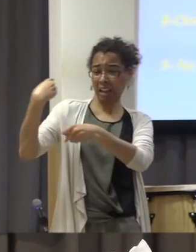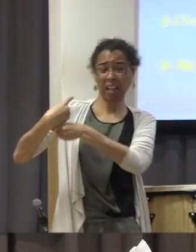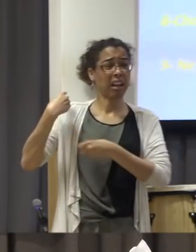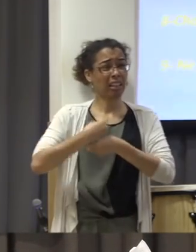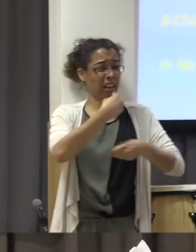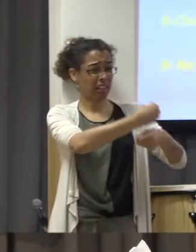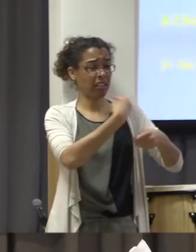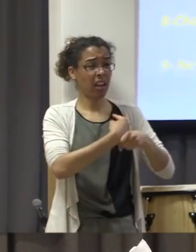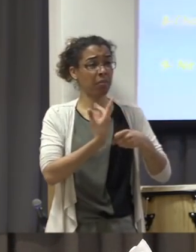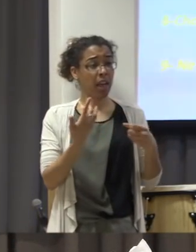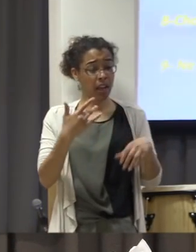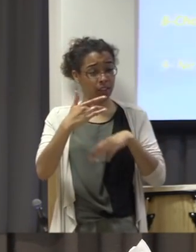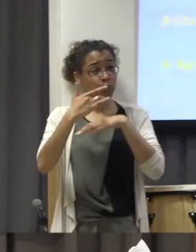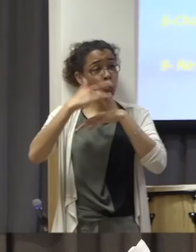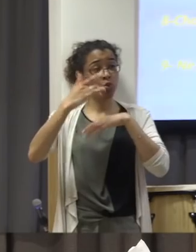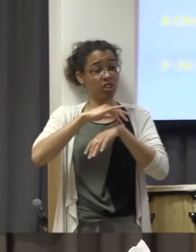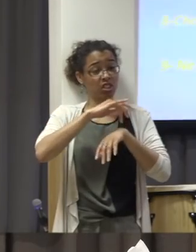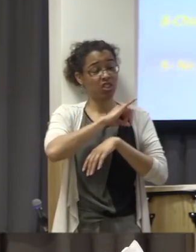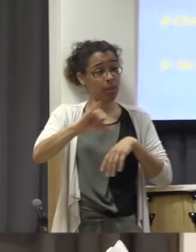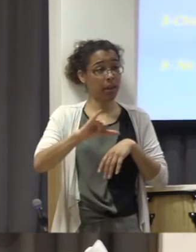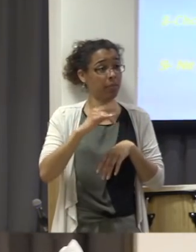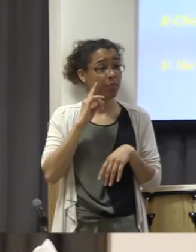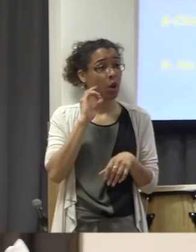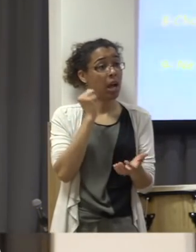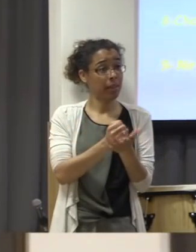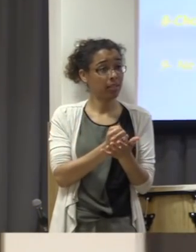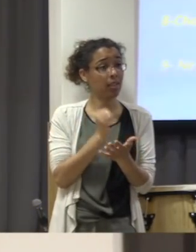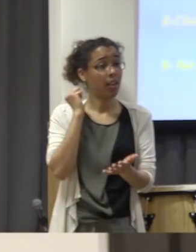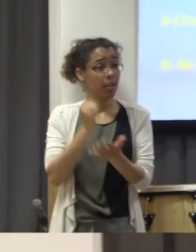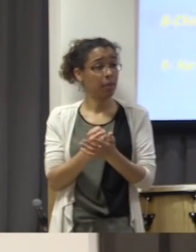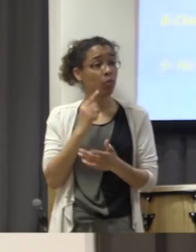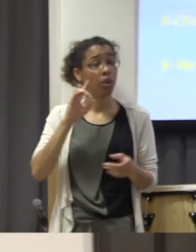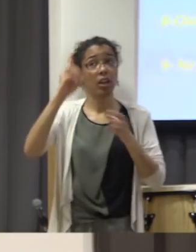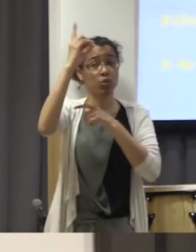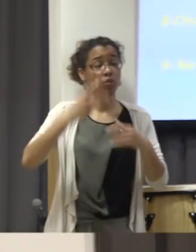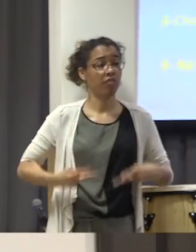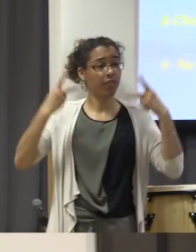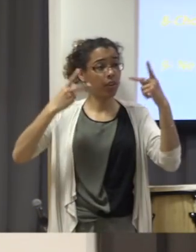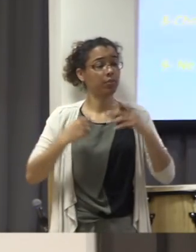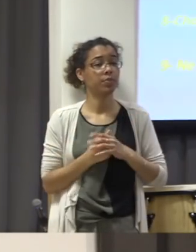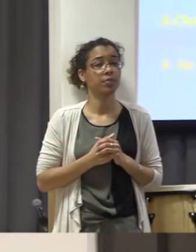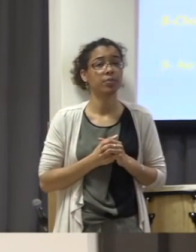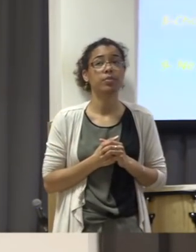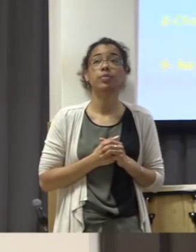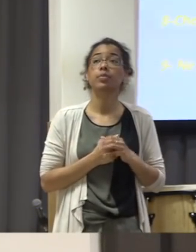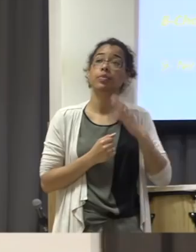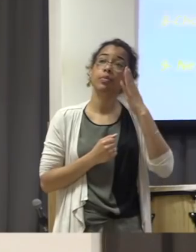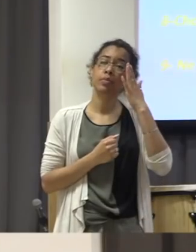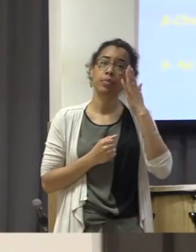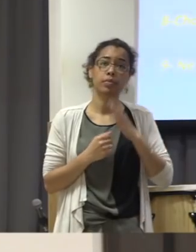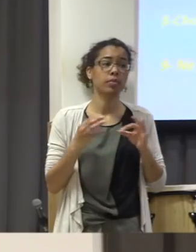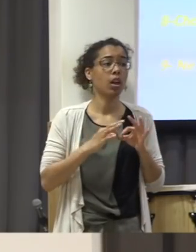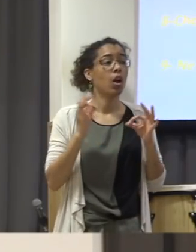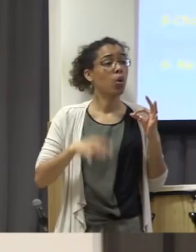ne va pas t'atteindre. Dites Amen. Dites Amen. Nous avons un Dieu qui est vivant. Alors, bien-aimés, en